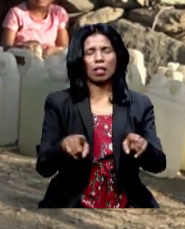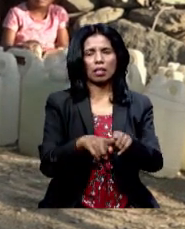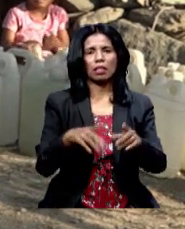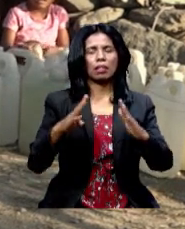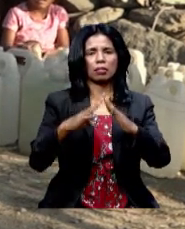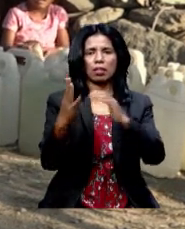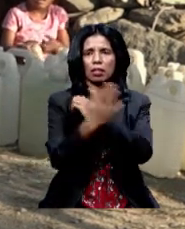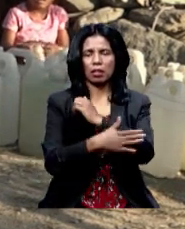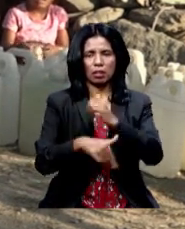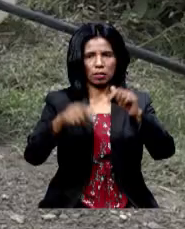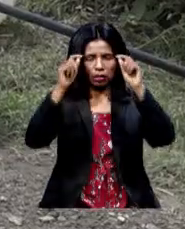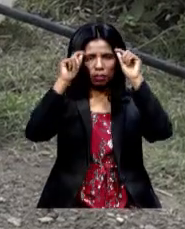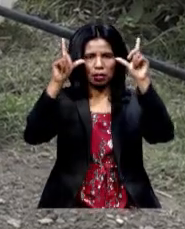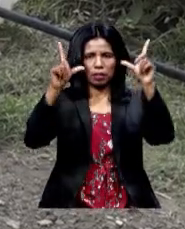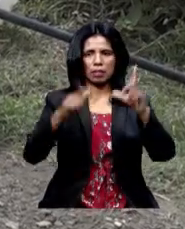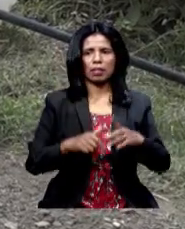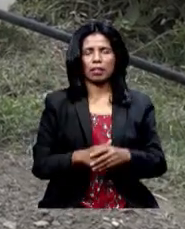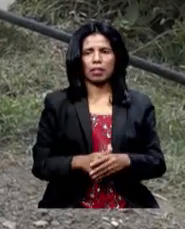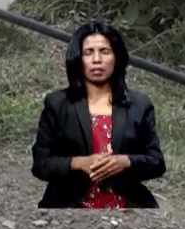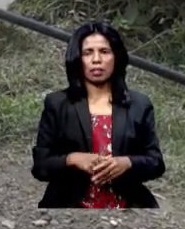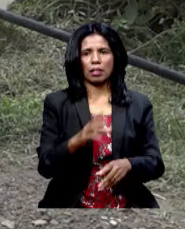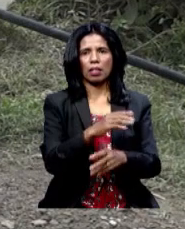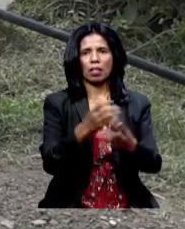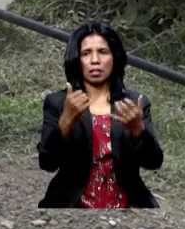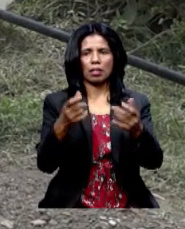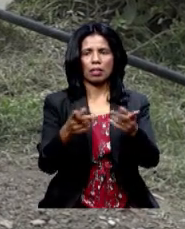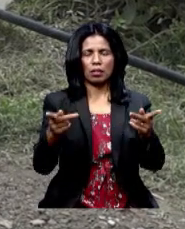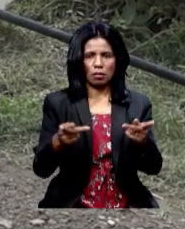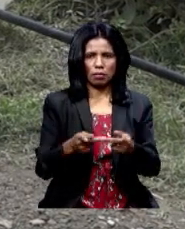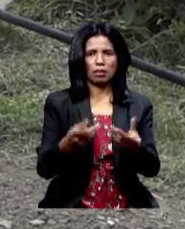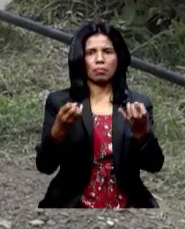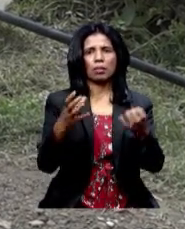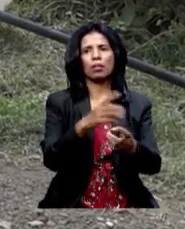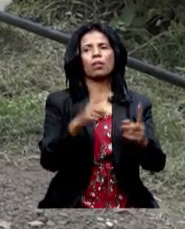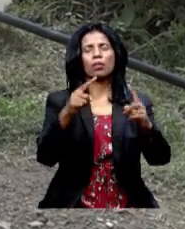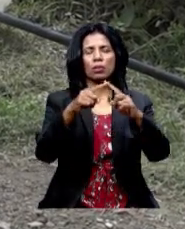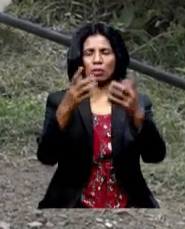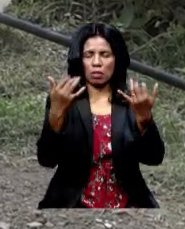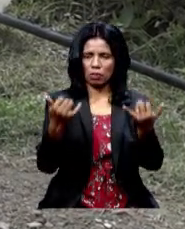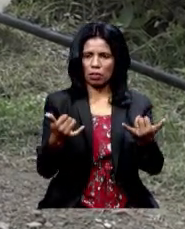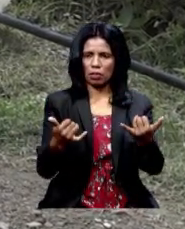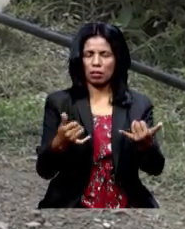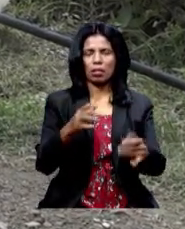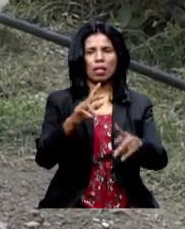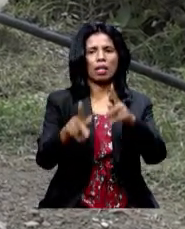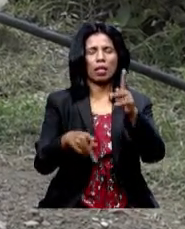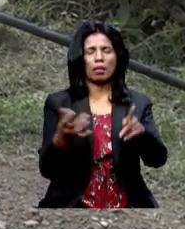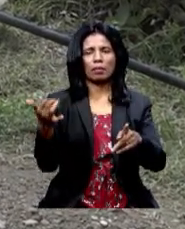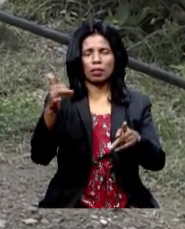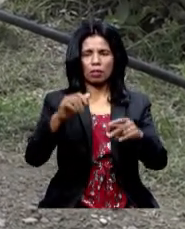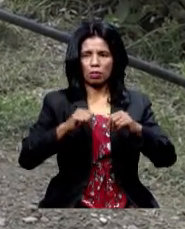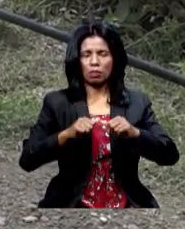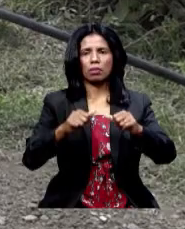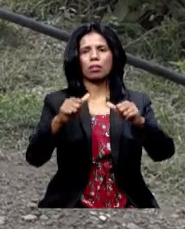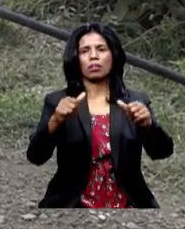ba nasaun Timor Leste. Infelizmente ia fatimbalun mak to ohin loron populasaun sira se